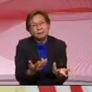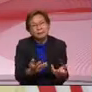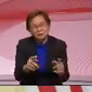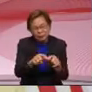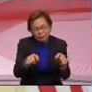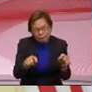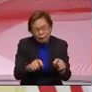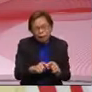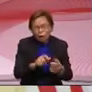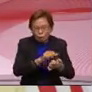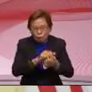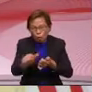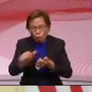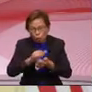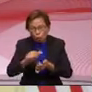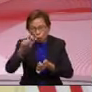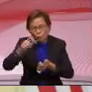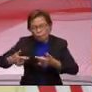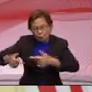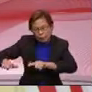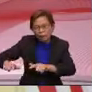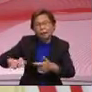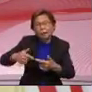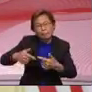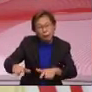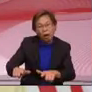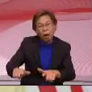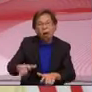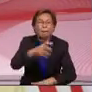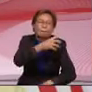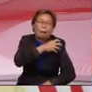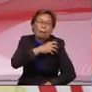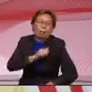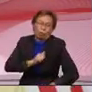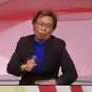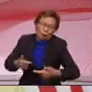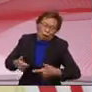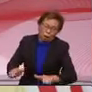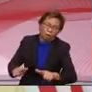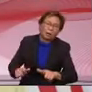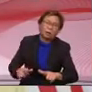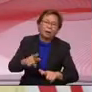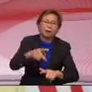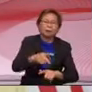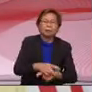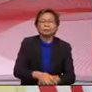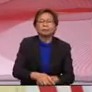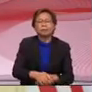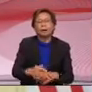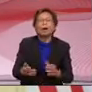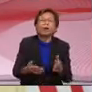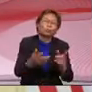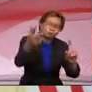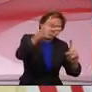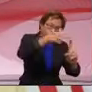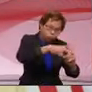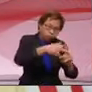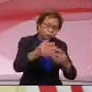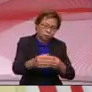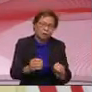yang diluluskan dan dibenarkan oleh pihak berkuasa agama tempatan, jadi boleh mohon kepada